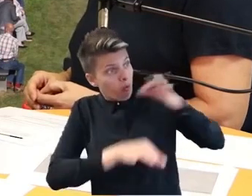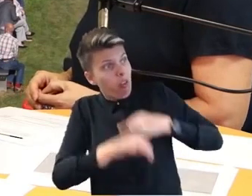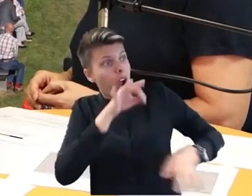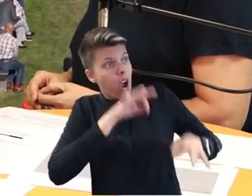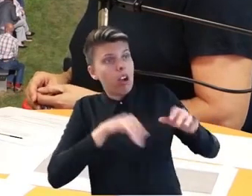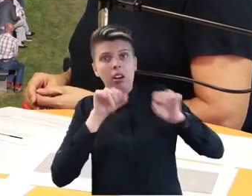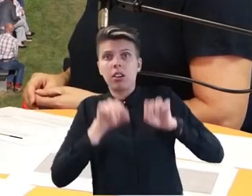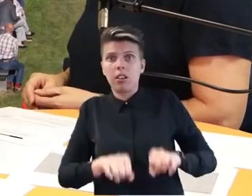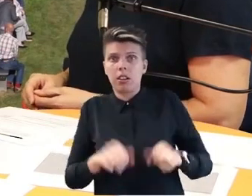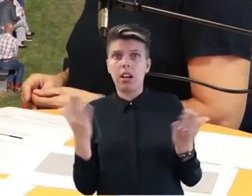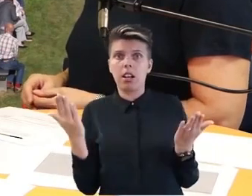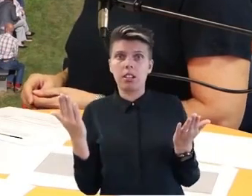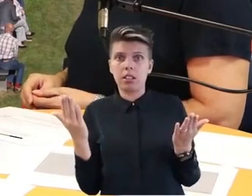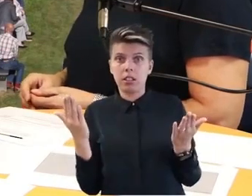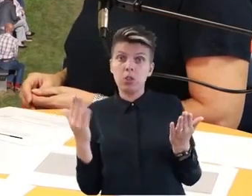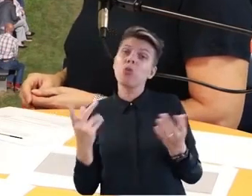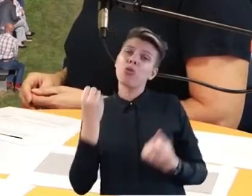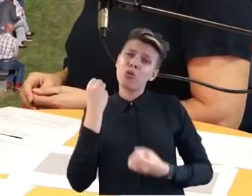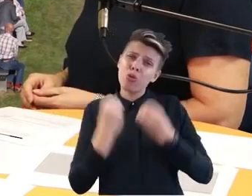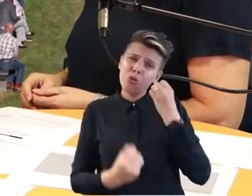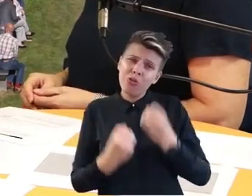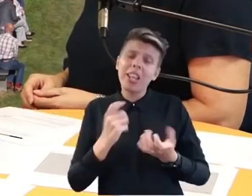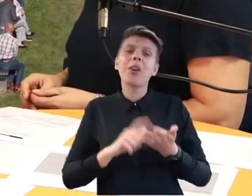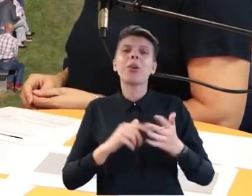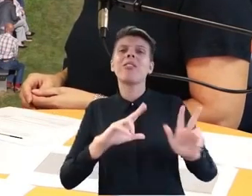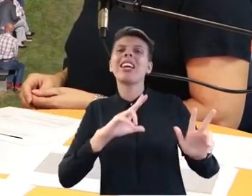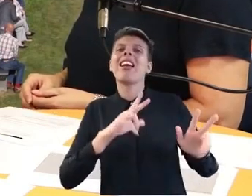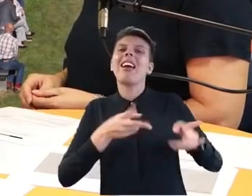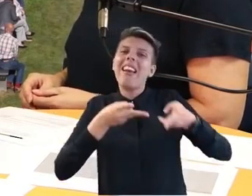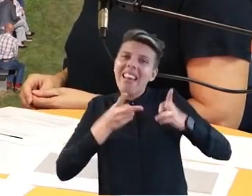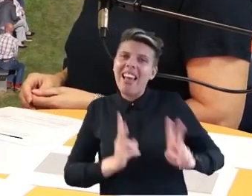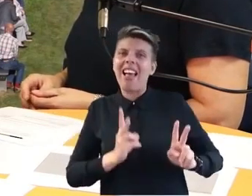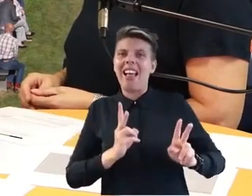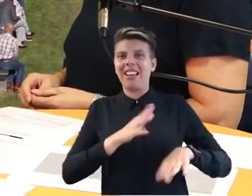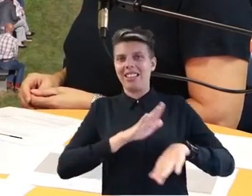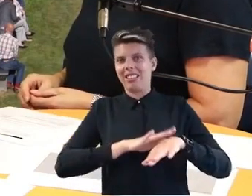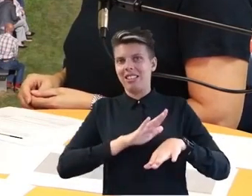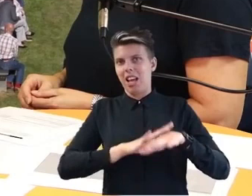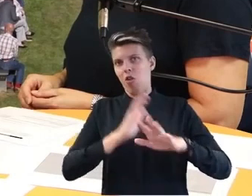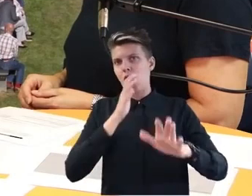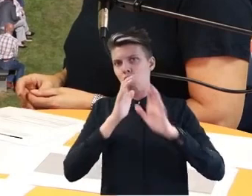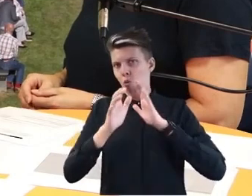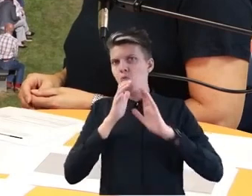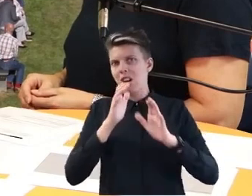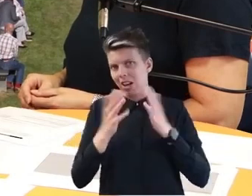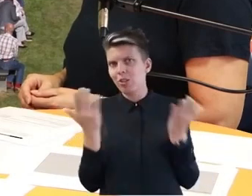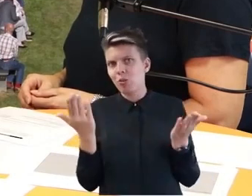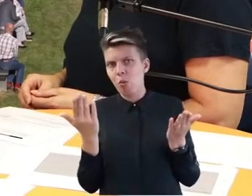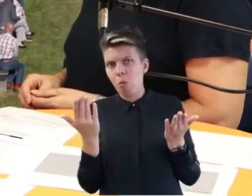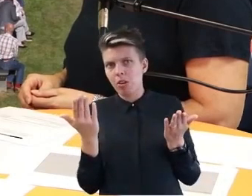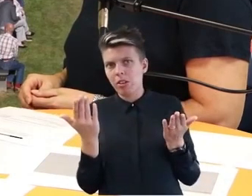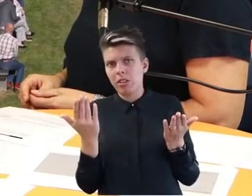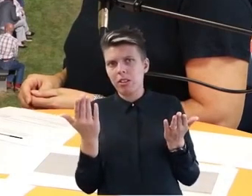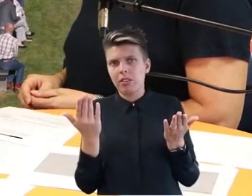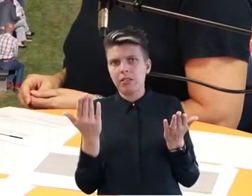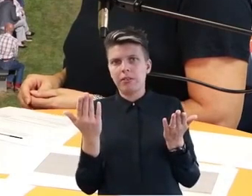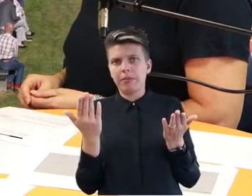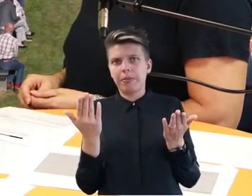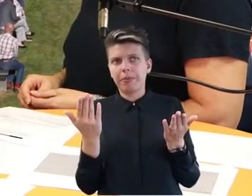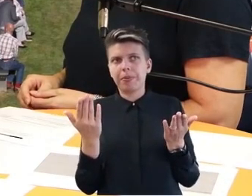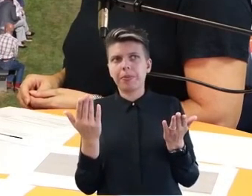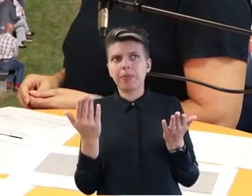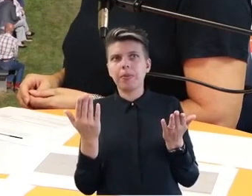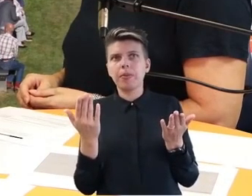man bewegt sich dann im grunde in der echtzeit kommunikation im dialog mit den menschen ist es einfach wichtig